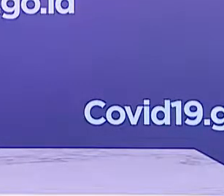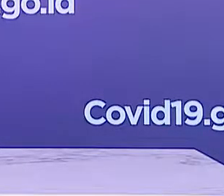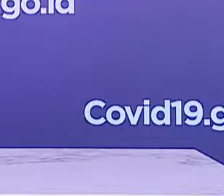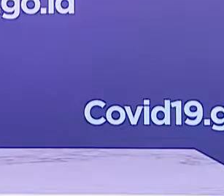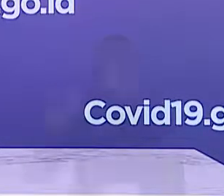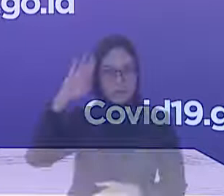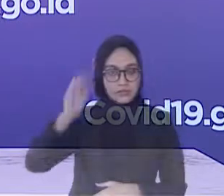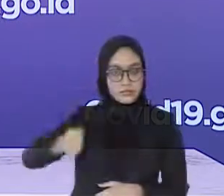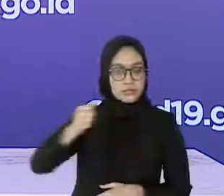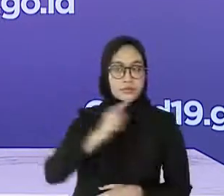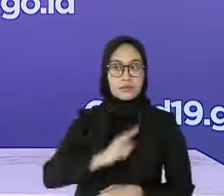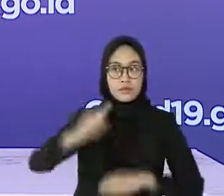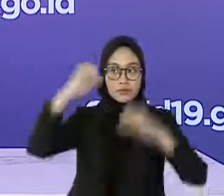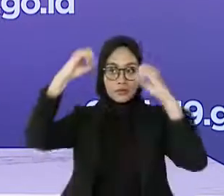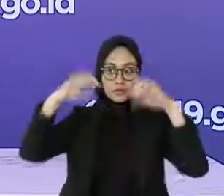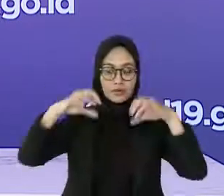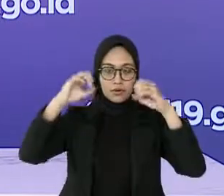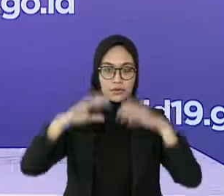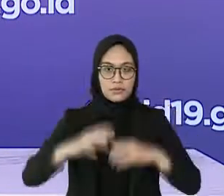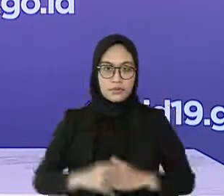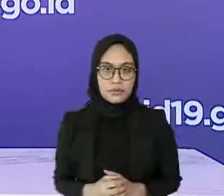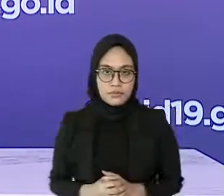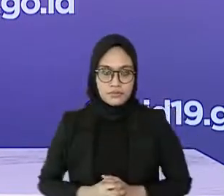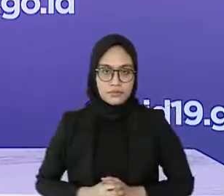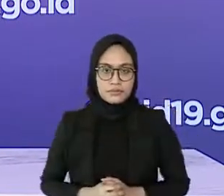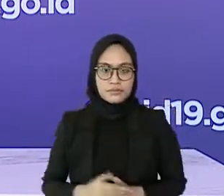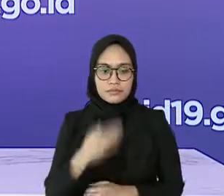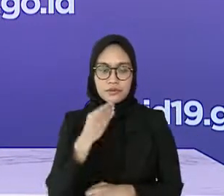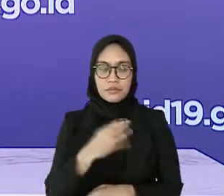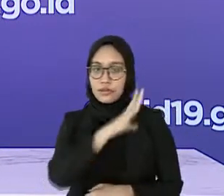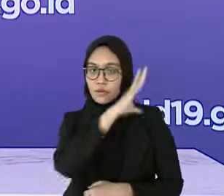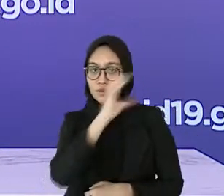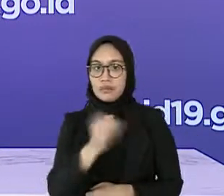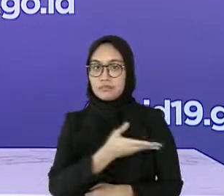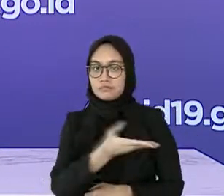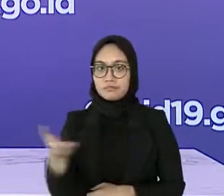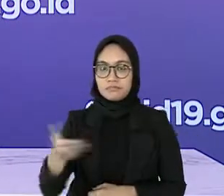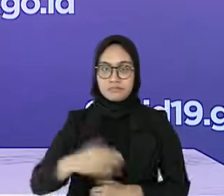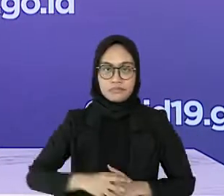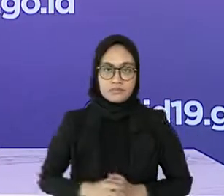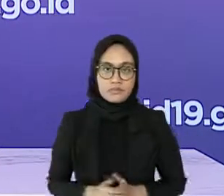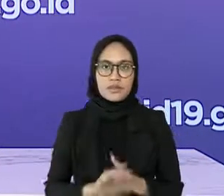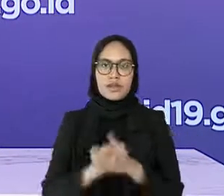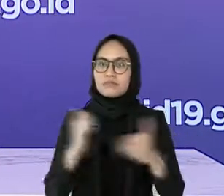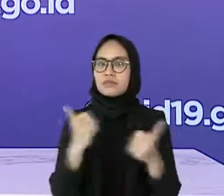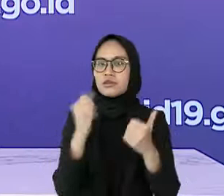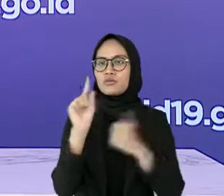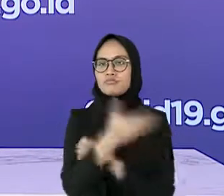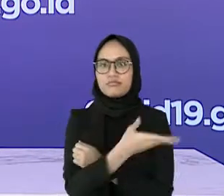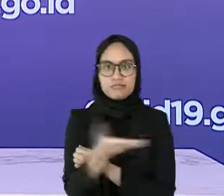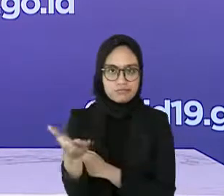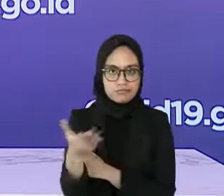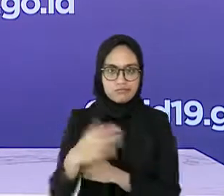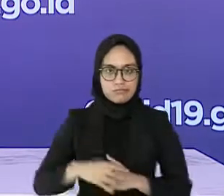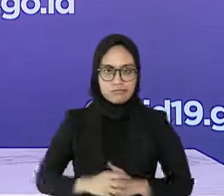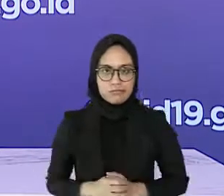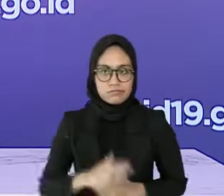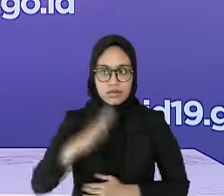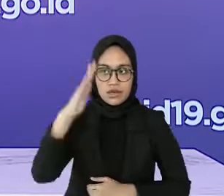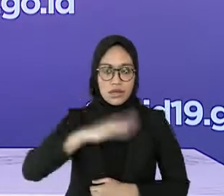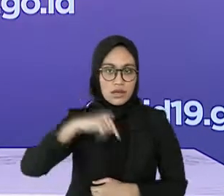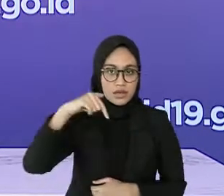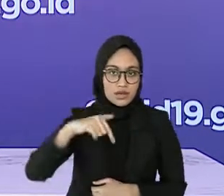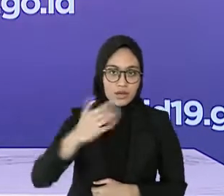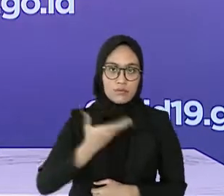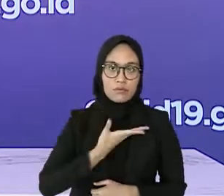Hai assalamualaikum warahmatullahi wabarakatuh selamat sore salam sejahtera untuk kita semuanya Hari ini